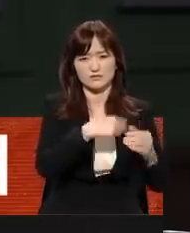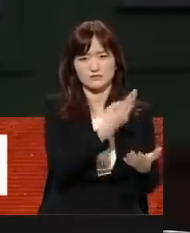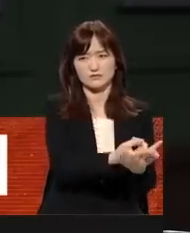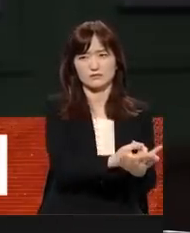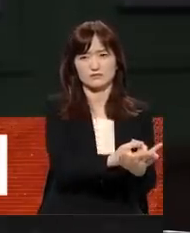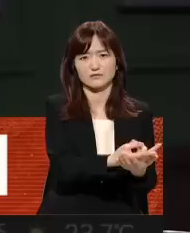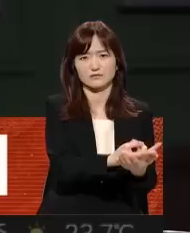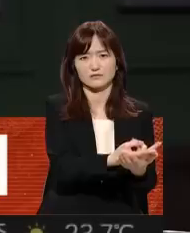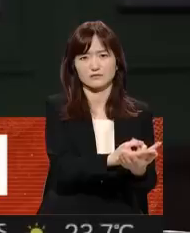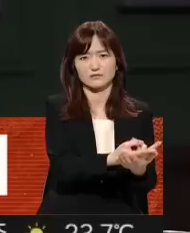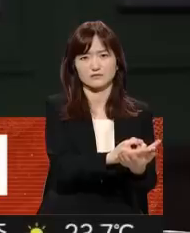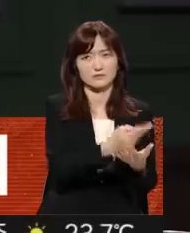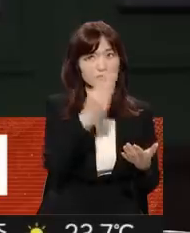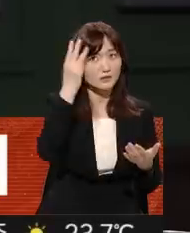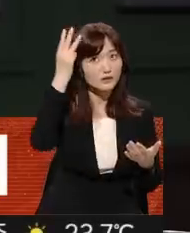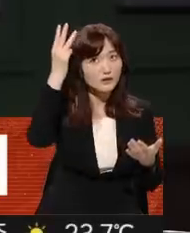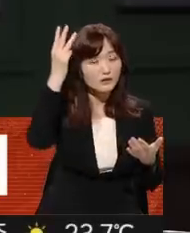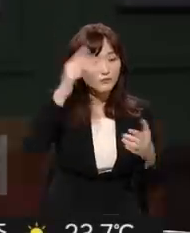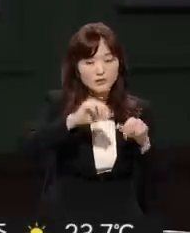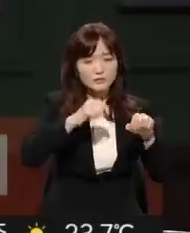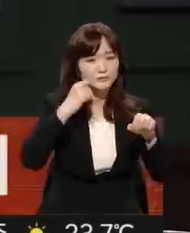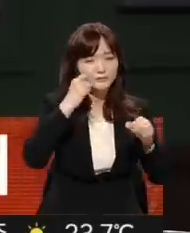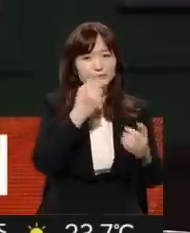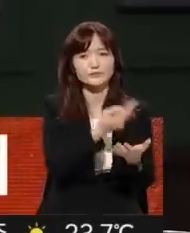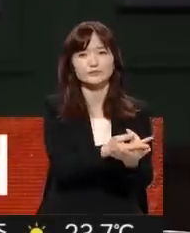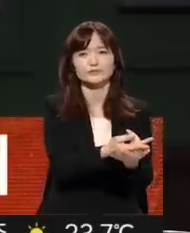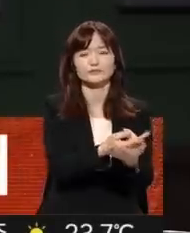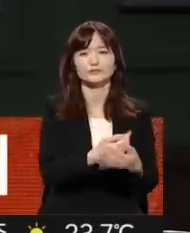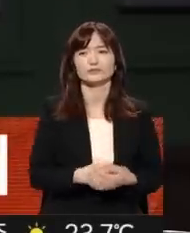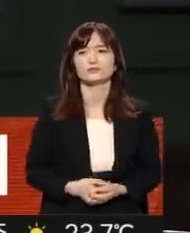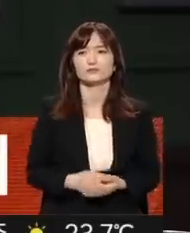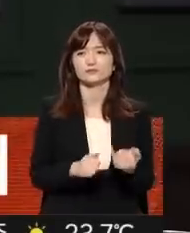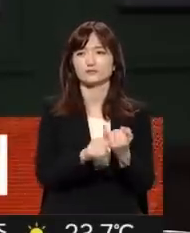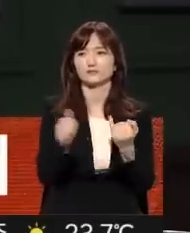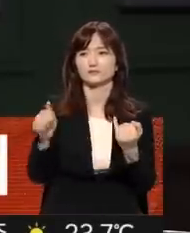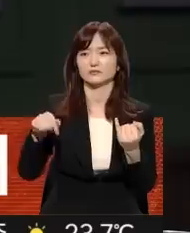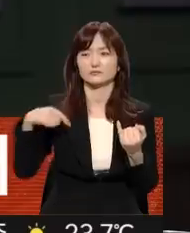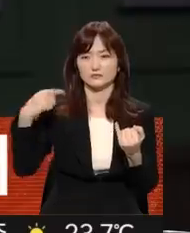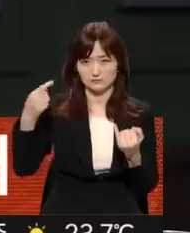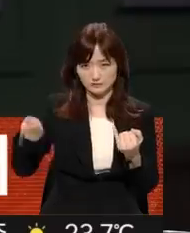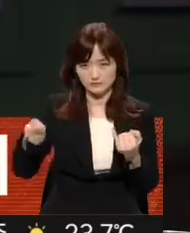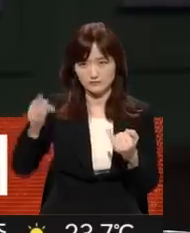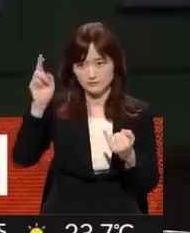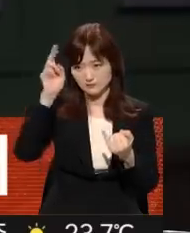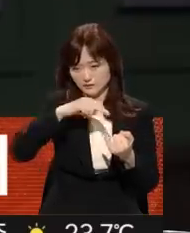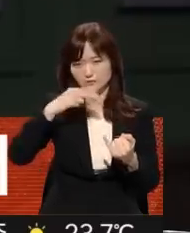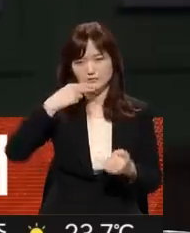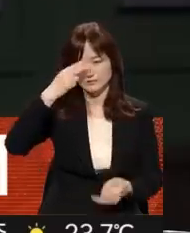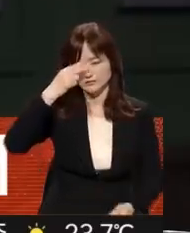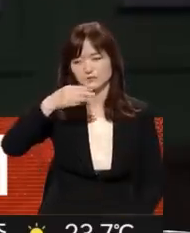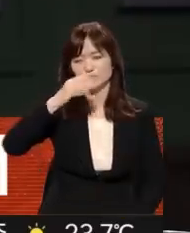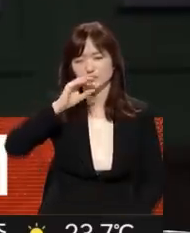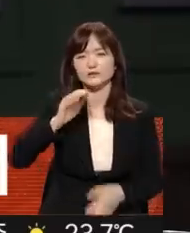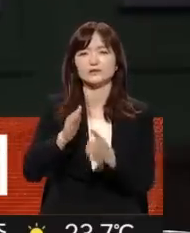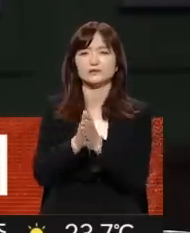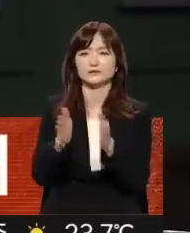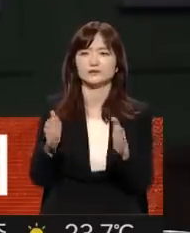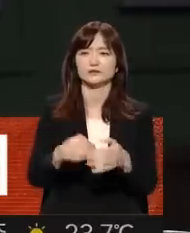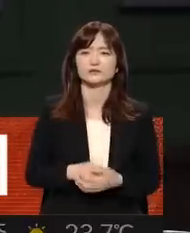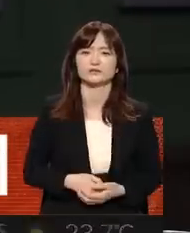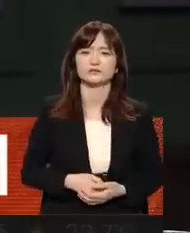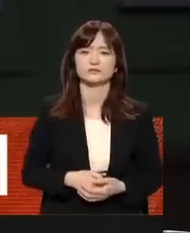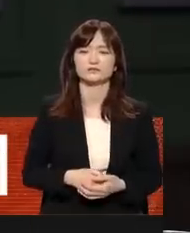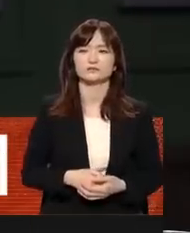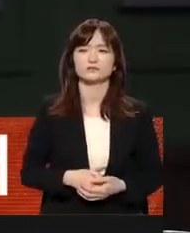뒤로 3일을 꼼짝도 못하고 누워있었는데 이때는 이 남편이 그 다음 날 아침부터 또 술을 마시기 시작을 했습니다. 이런